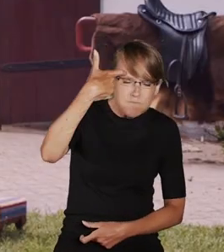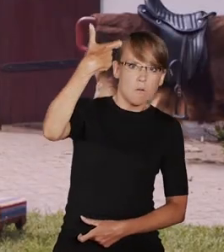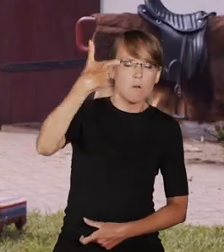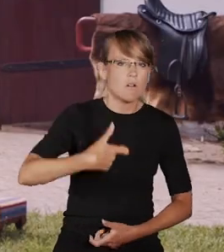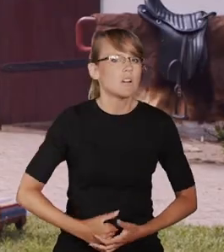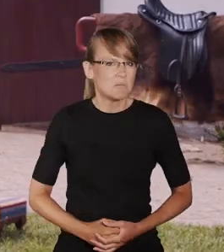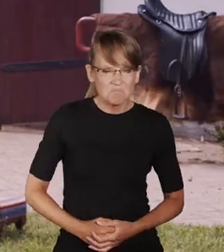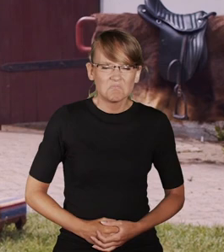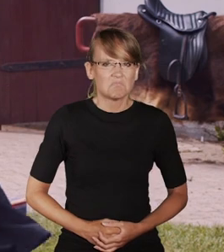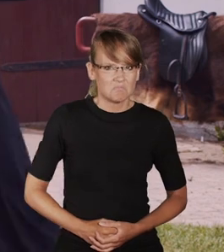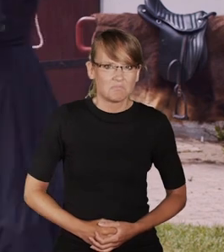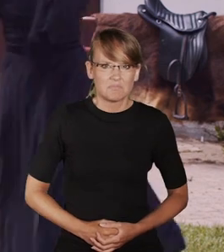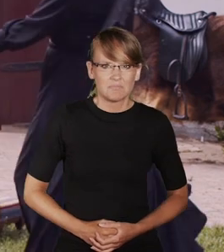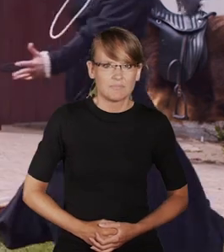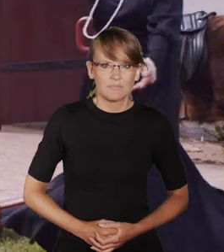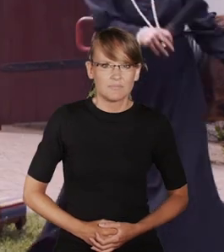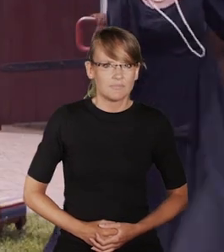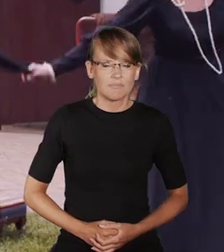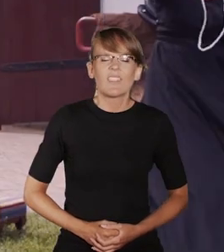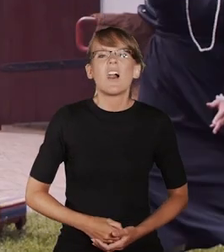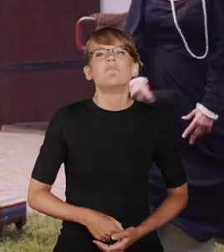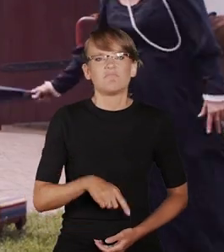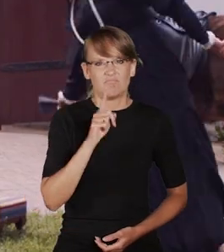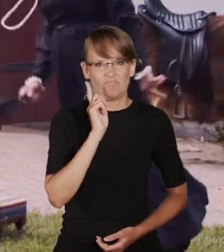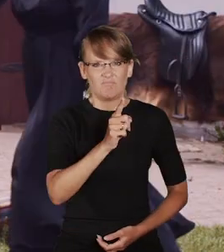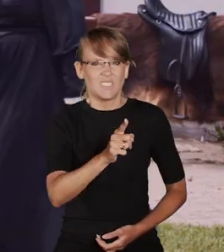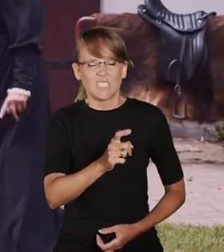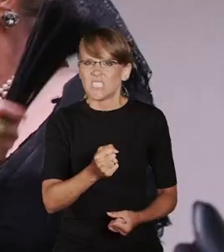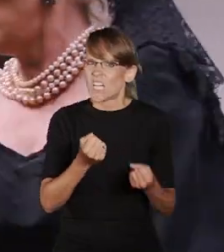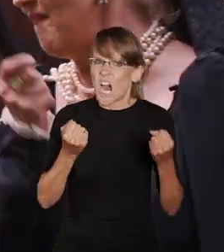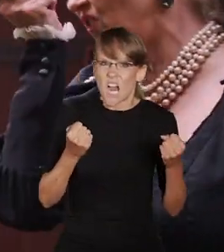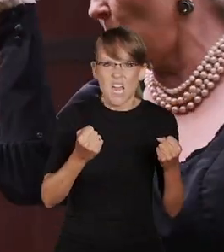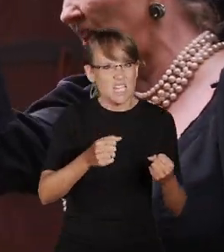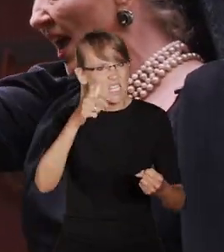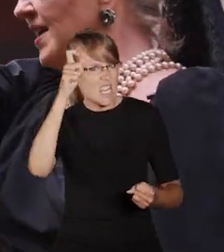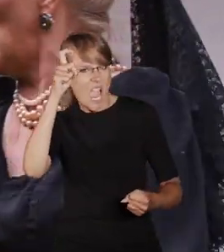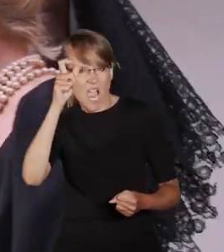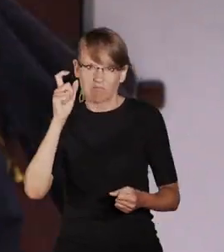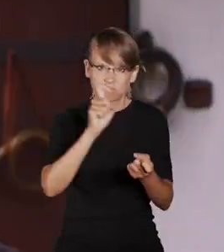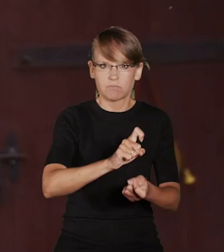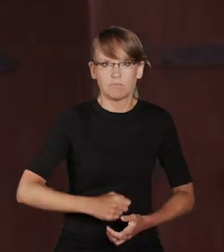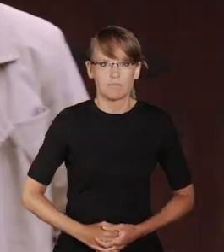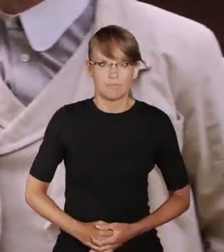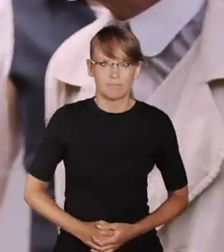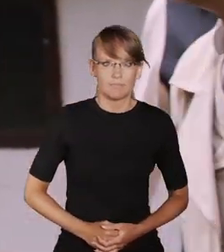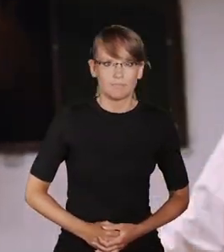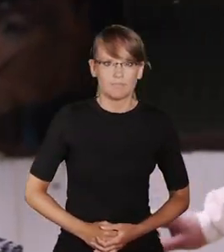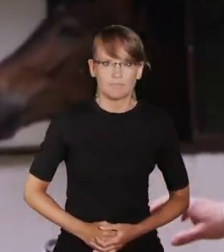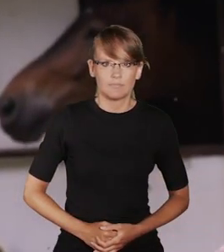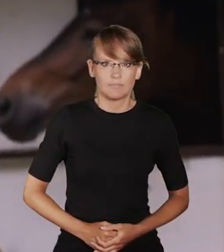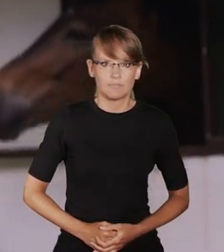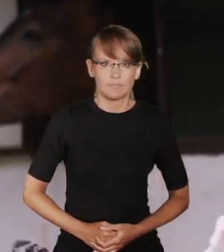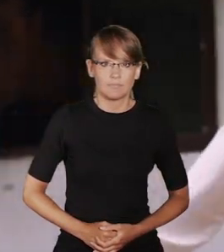O! Z jaką rozkoszą wpakuję kulę w to miedziale czoło!